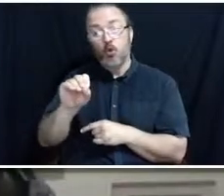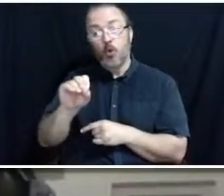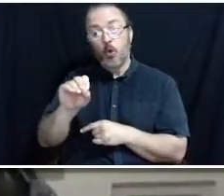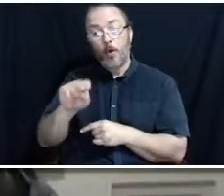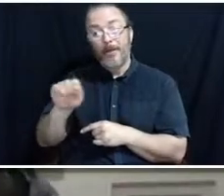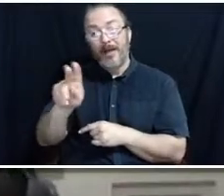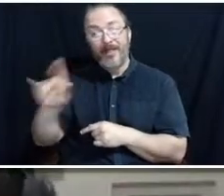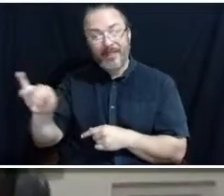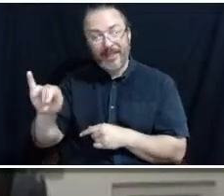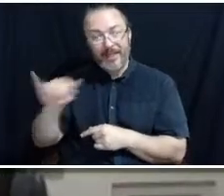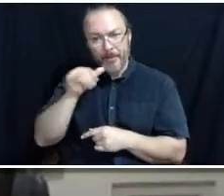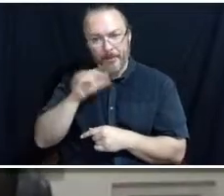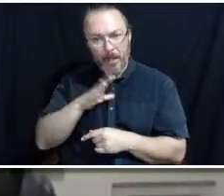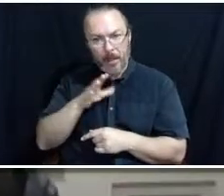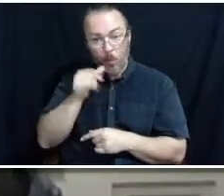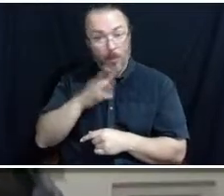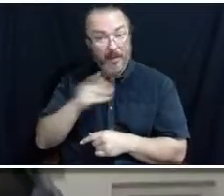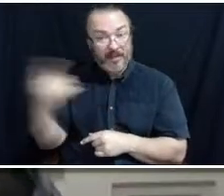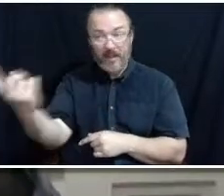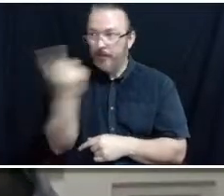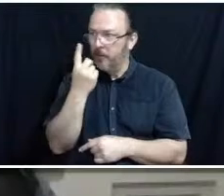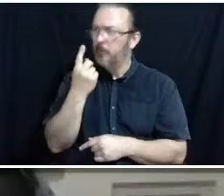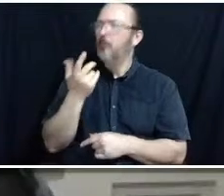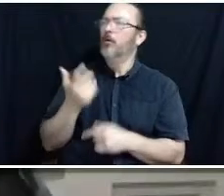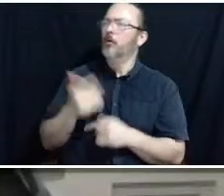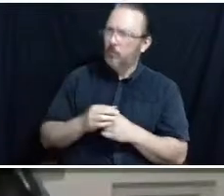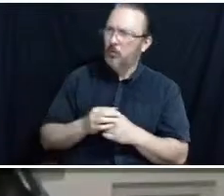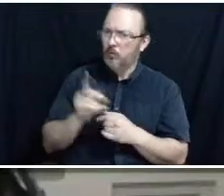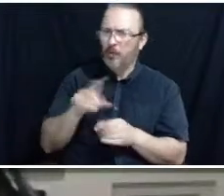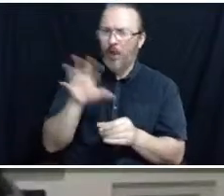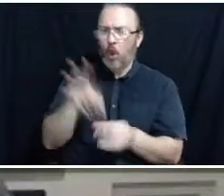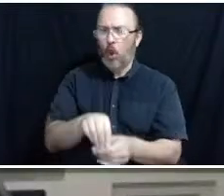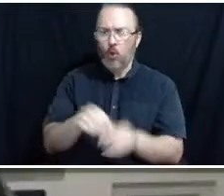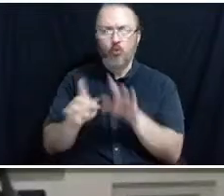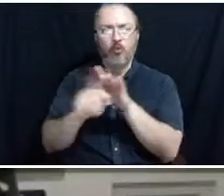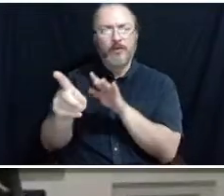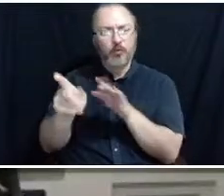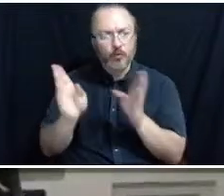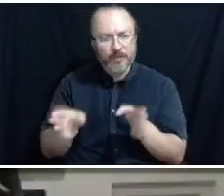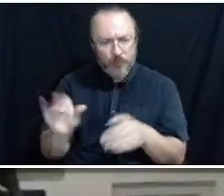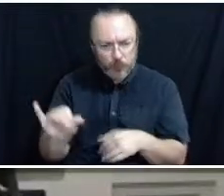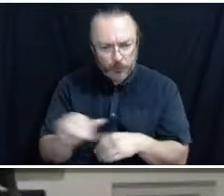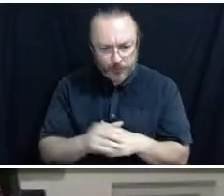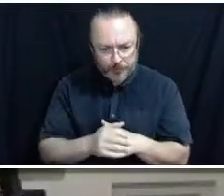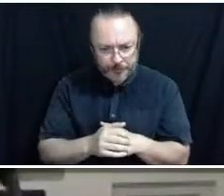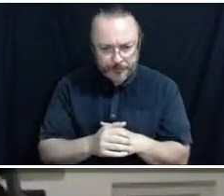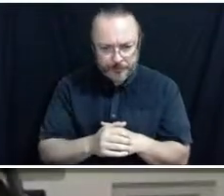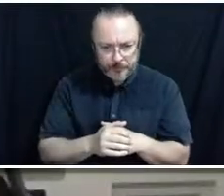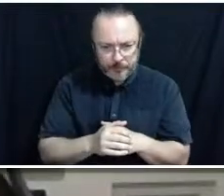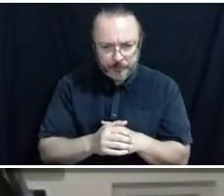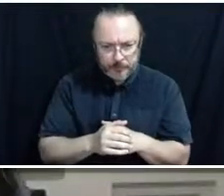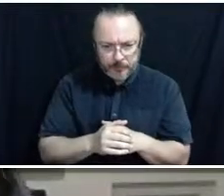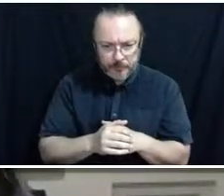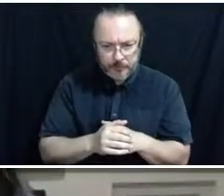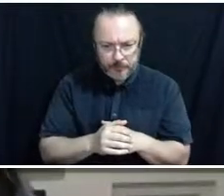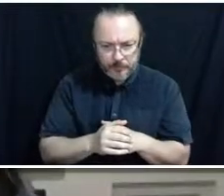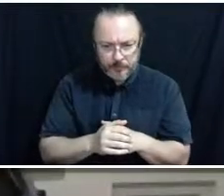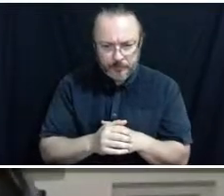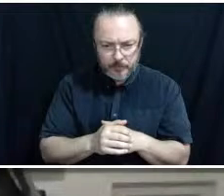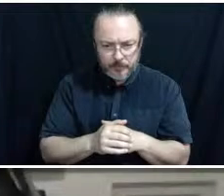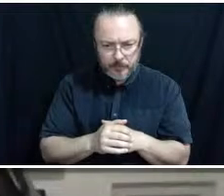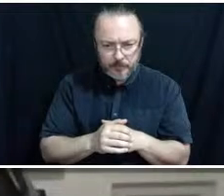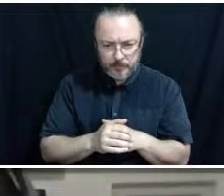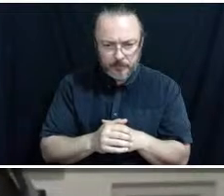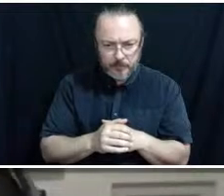donné, il y avait un Somalien, par exemple, qui s'est présenté. Et donc, il faut être inclusif pour toutes les personnes. Et puis,